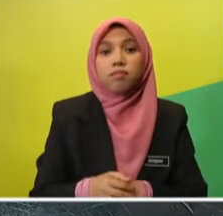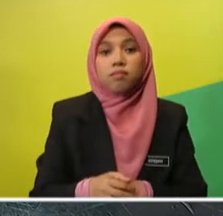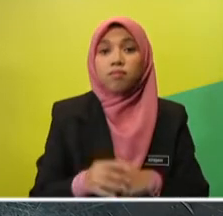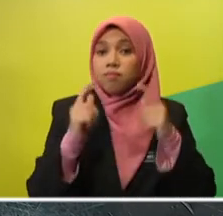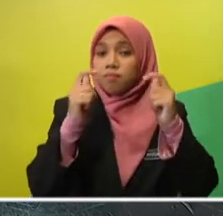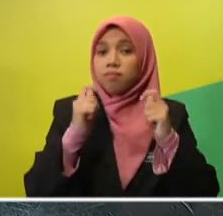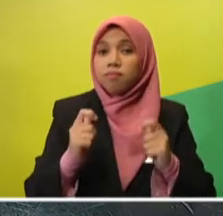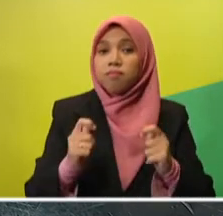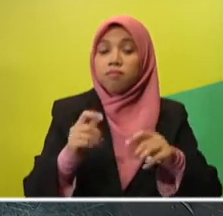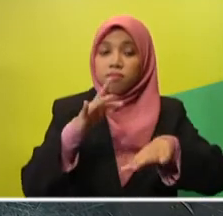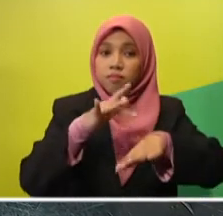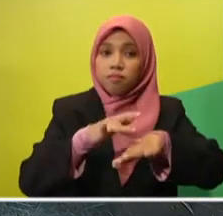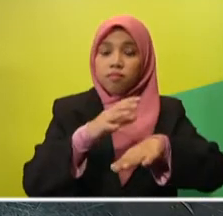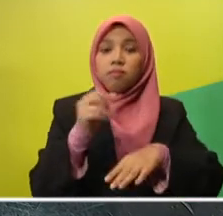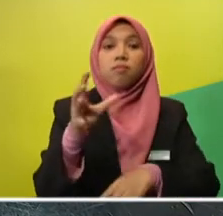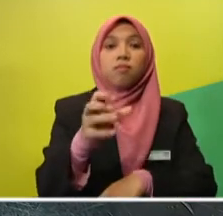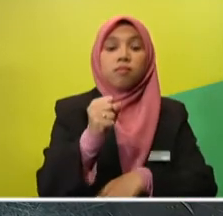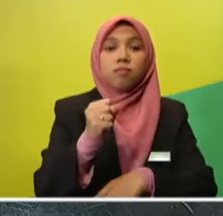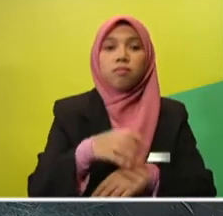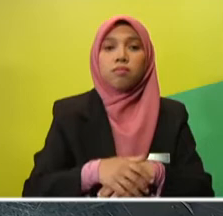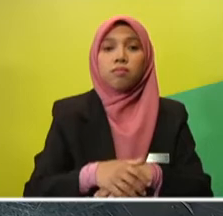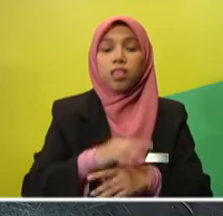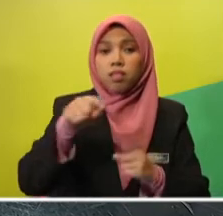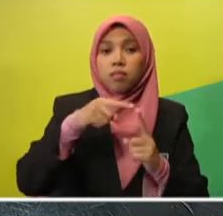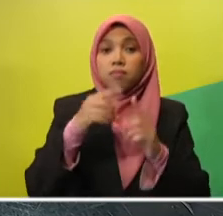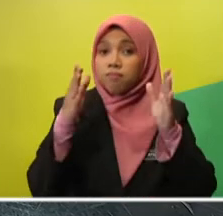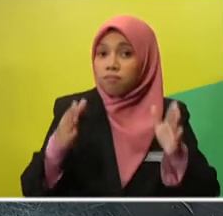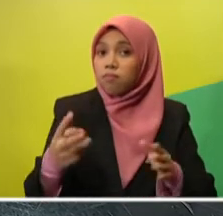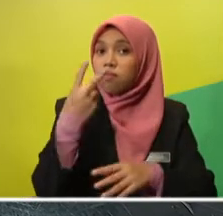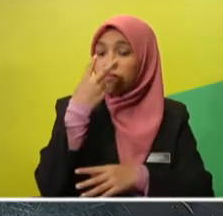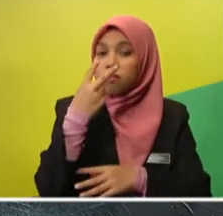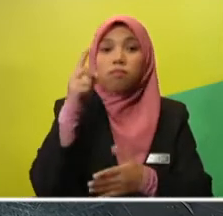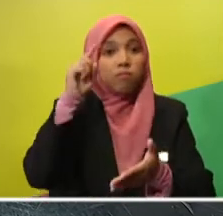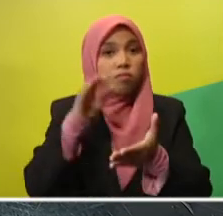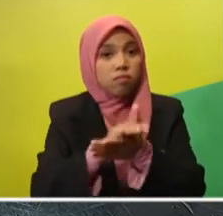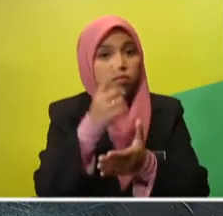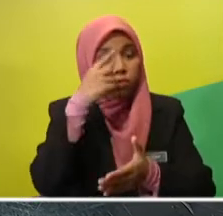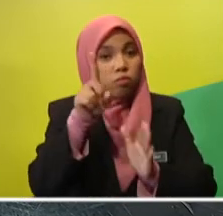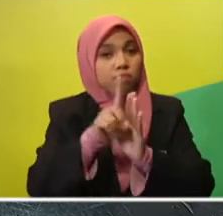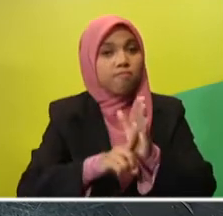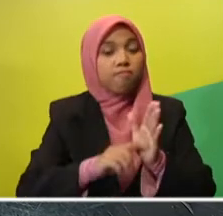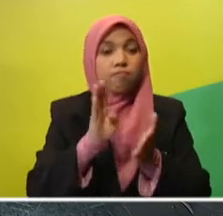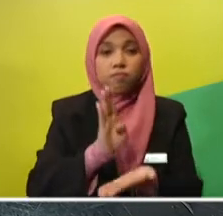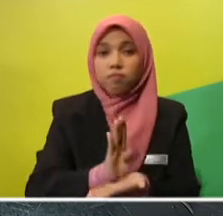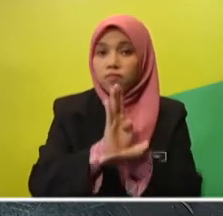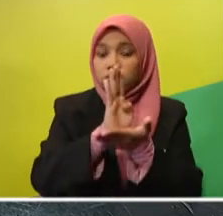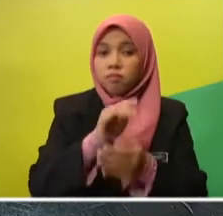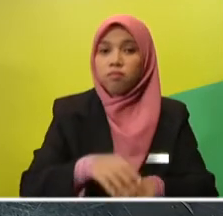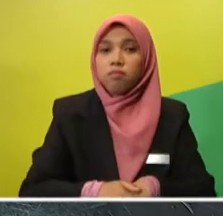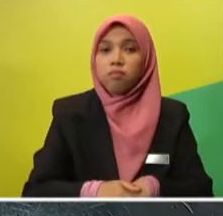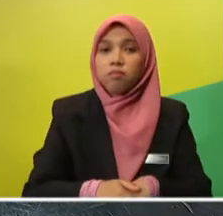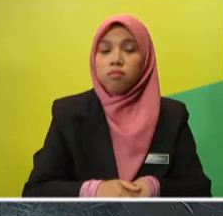sentuhan dan pegangan. Apabila klien ini telah bersetuju dibantu, dia akan sentuh, lerekkan